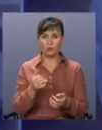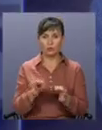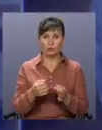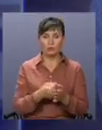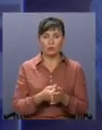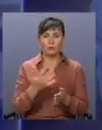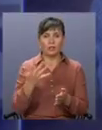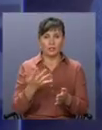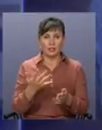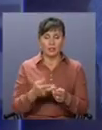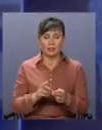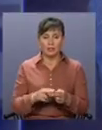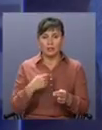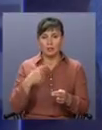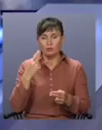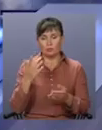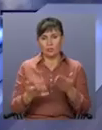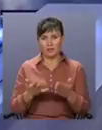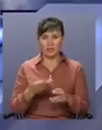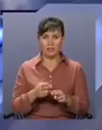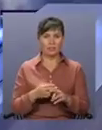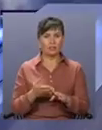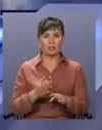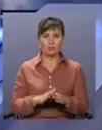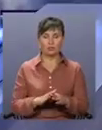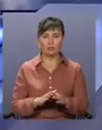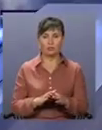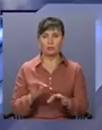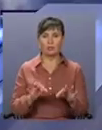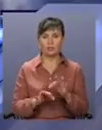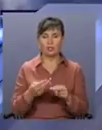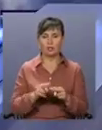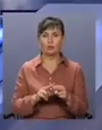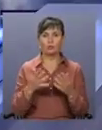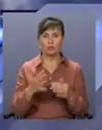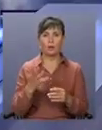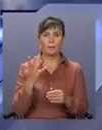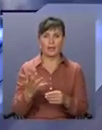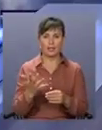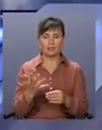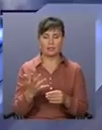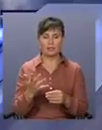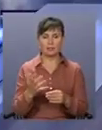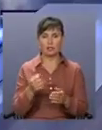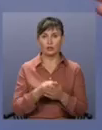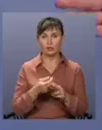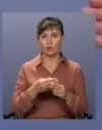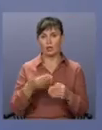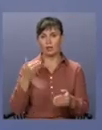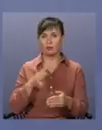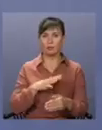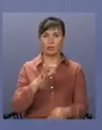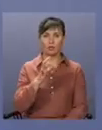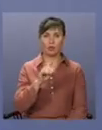это 5 промилле. Ну, наверное, нет. Тяжелое отравление и практически смерть – это уже 5. Это 5. Да. А до этого было